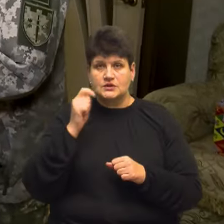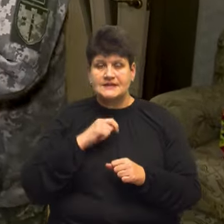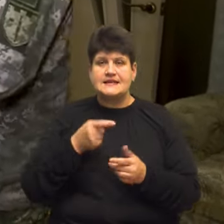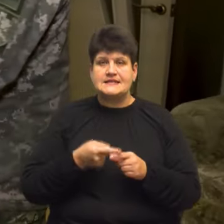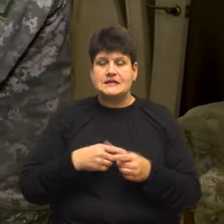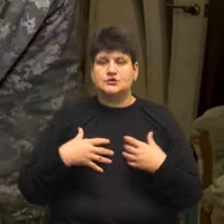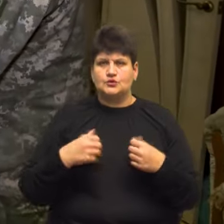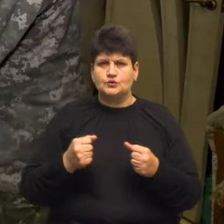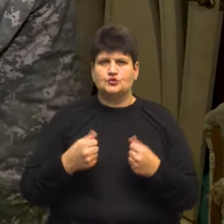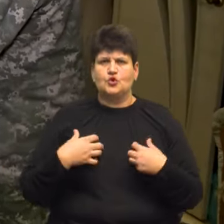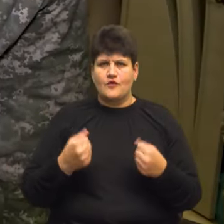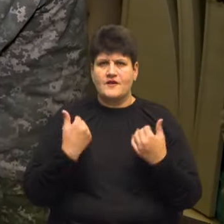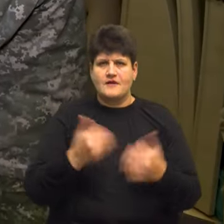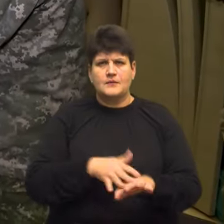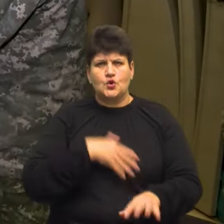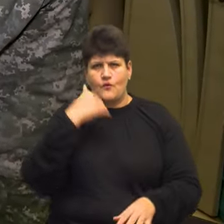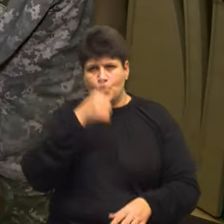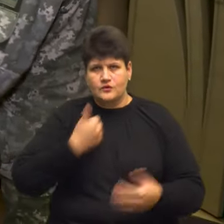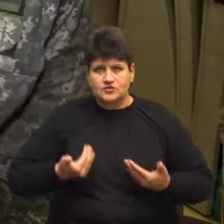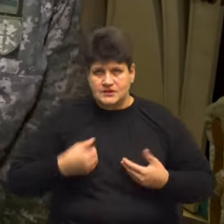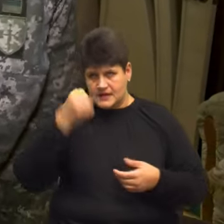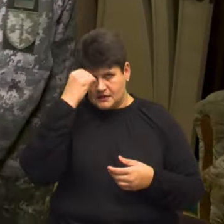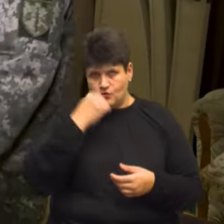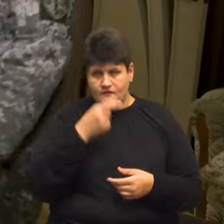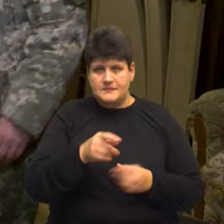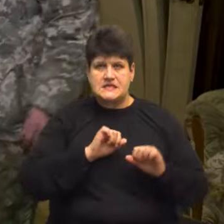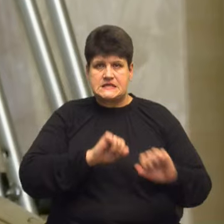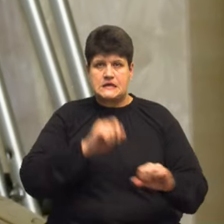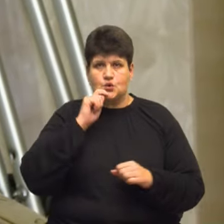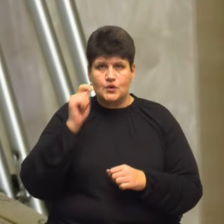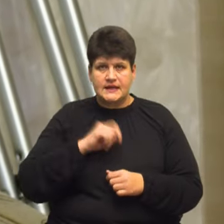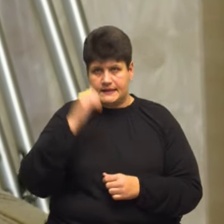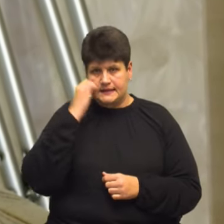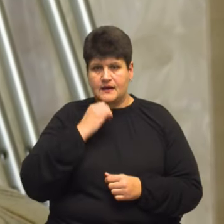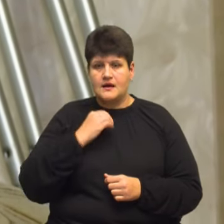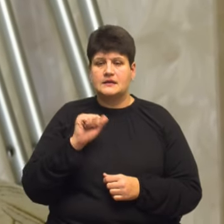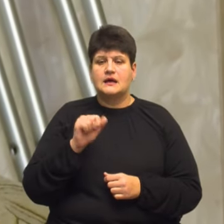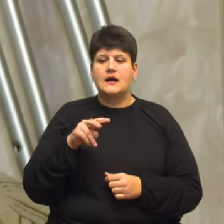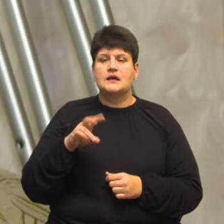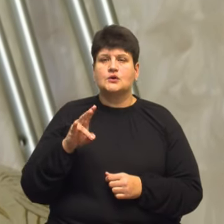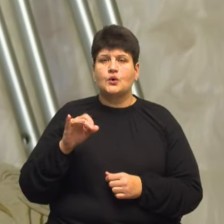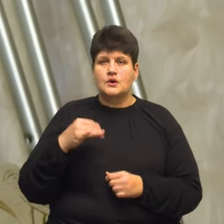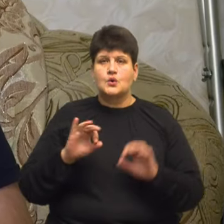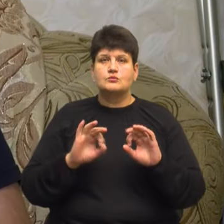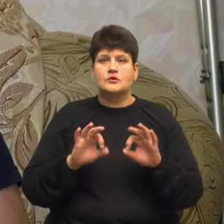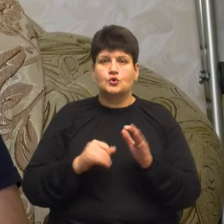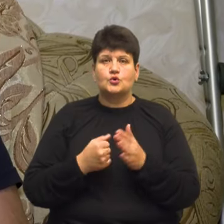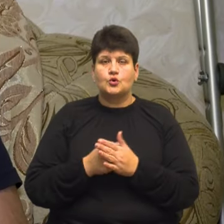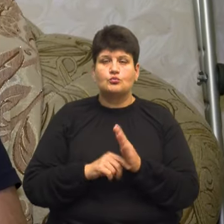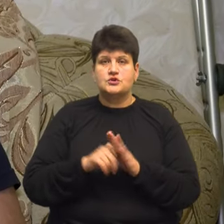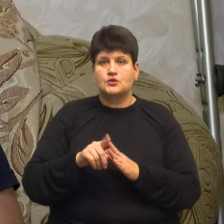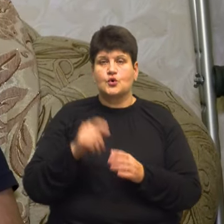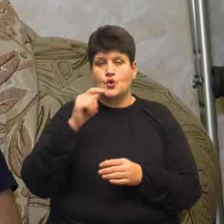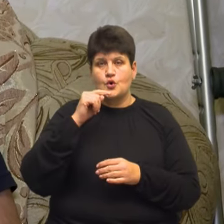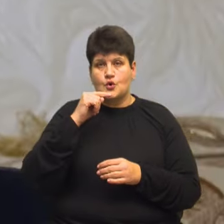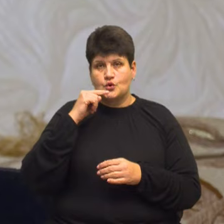здоров'я вам і довгих років життя. Дякую вам за захист України. Дякую вам. Анатолій Лещишин розповідає, до початку російської агресії